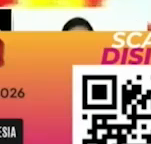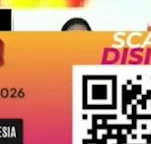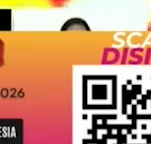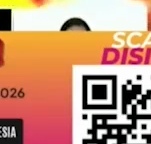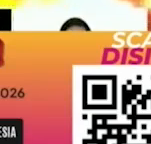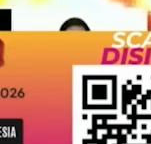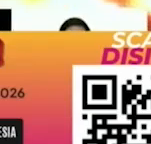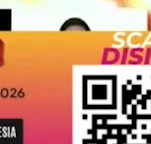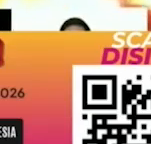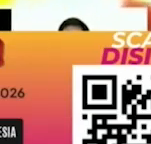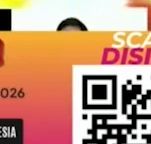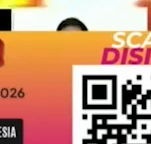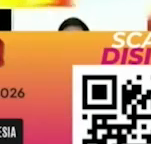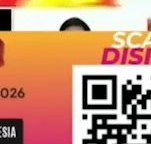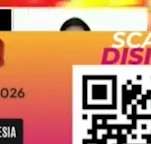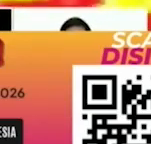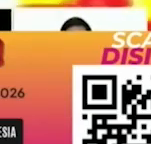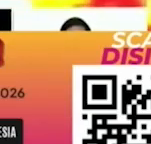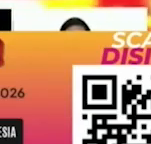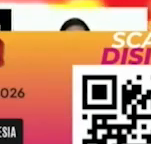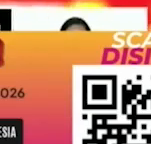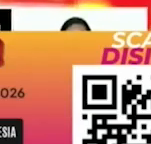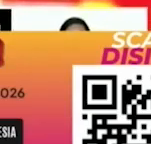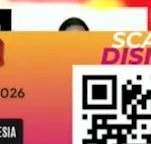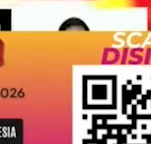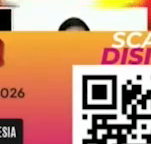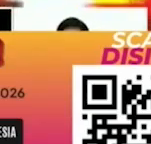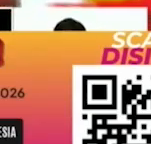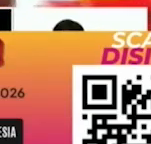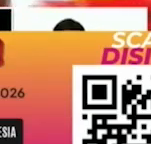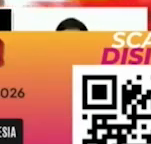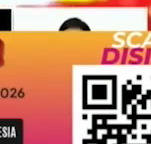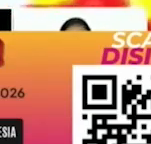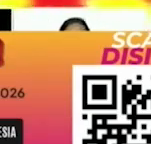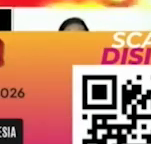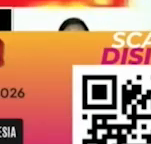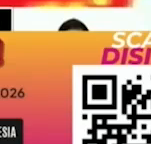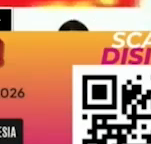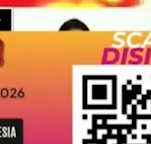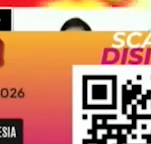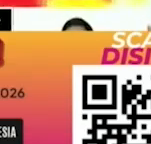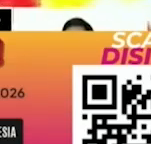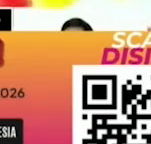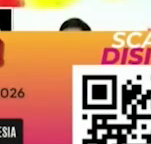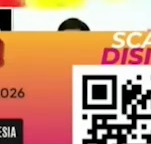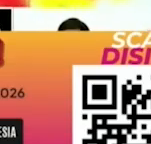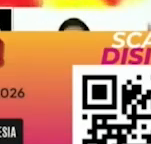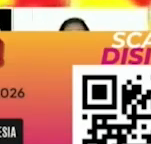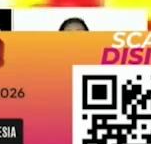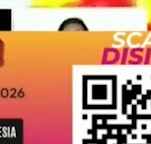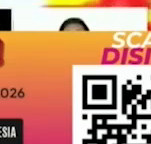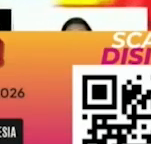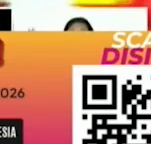jov selama 3 bulan sekali di kantor kecamatan bahkan kalau perlu di Kantor Kelurahan inilah yang akan kami